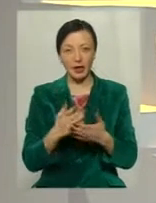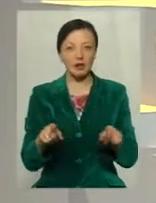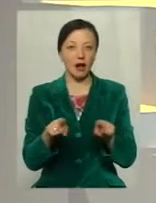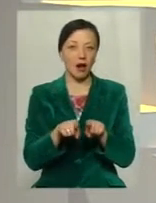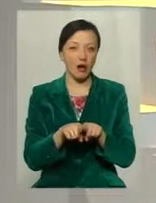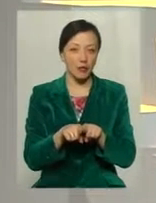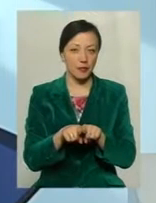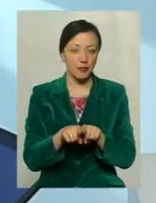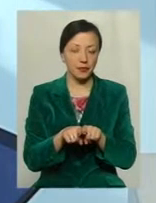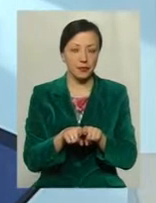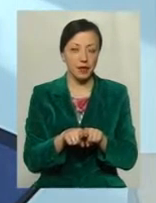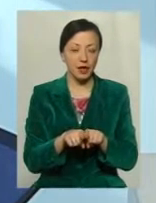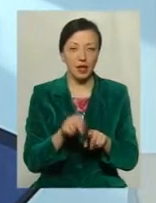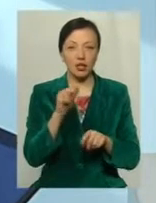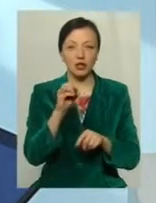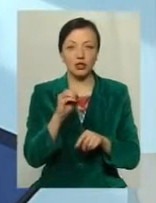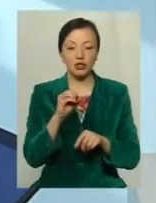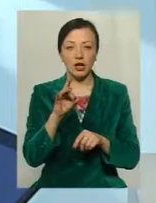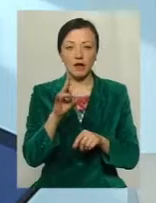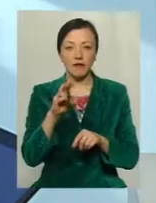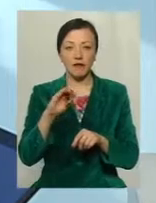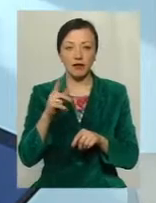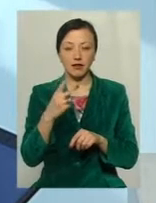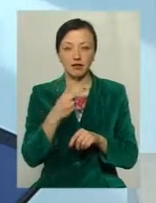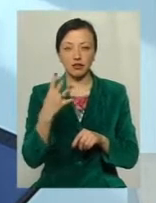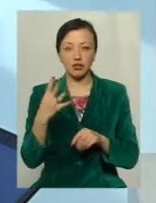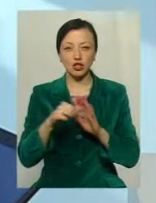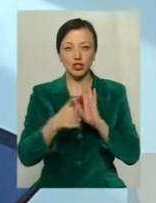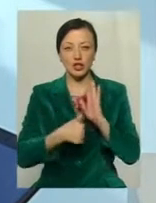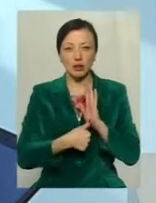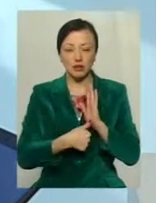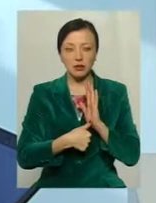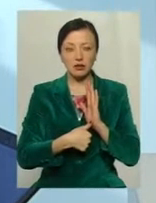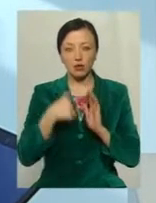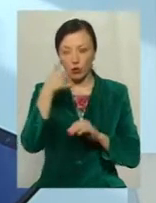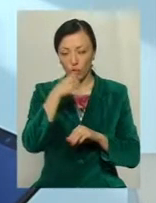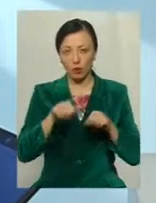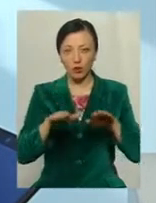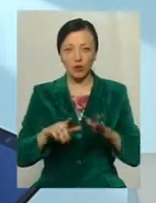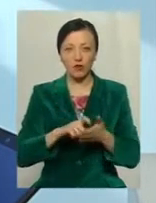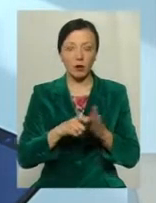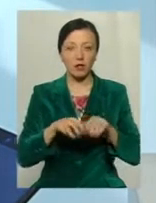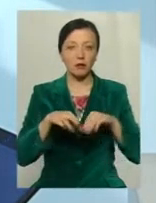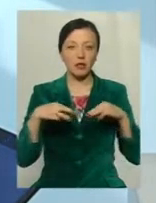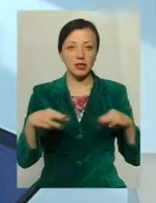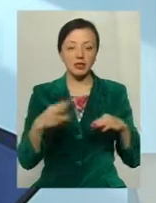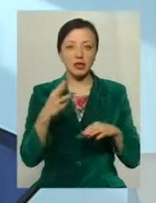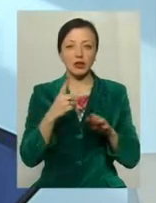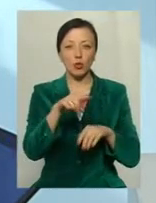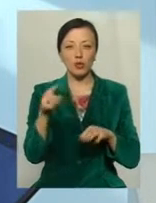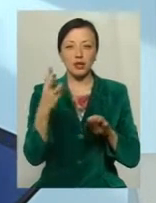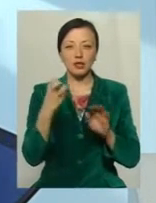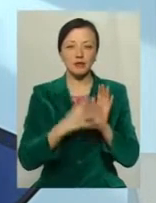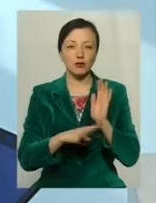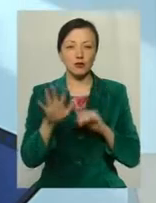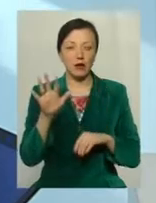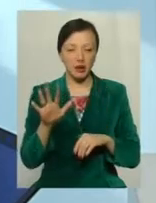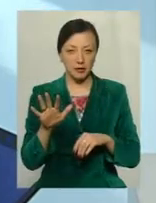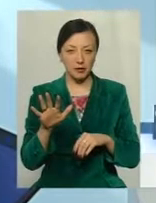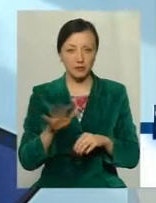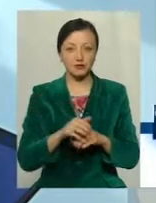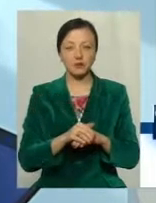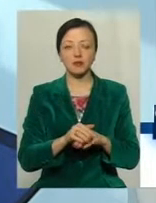приймає ніяких рішень, що стосується податків, звільнення від податків, так далі, так далі. Я, наприклад, можу сказати, як для того, щоб ви